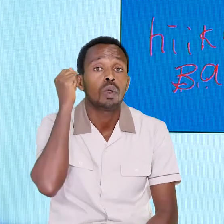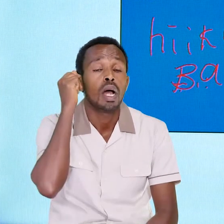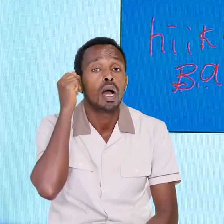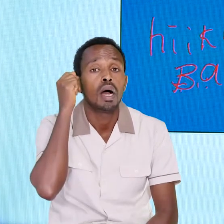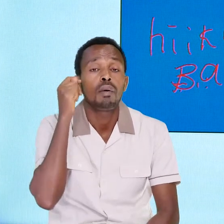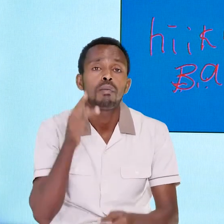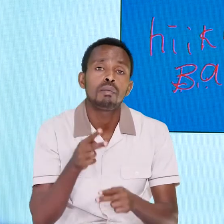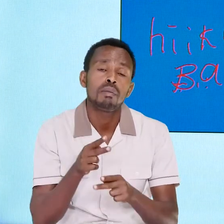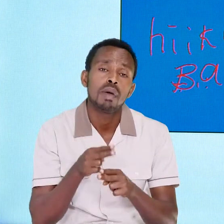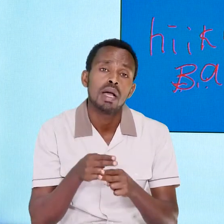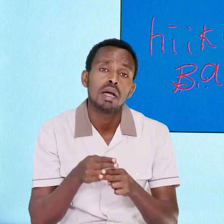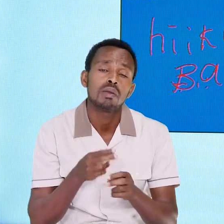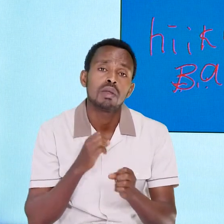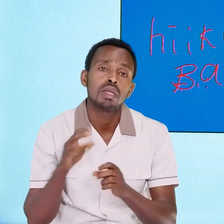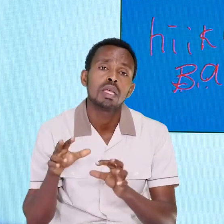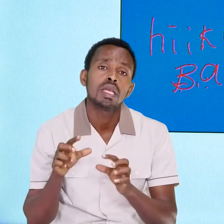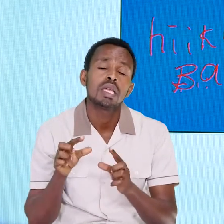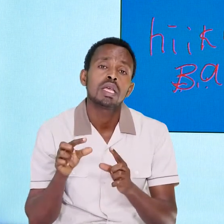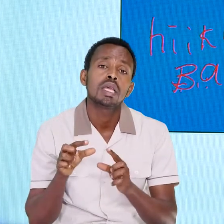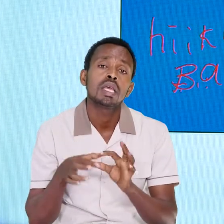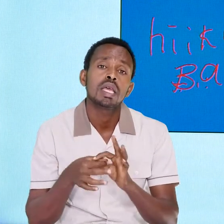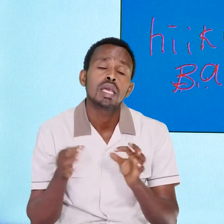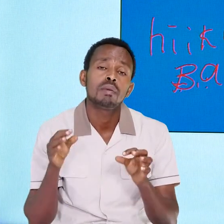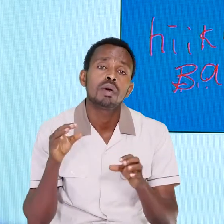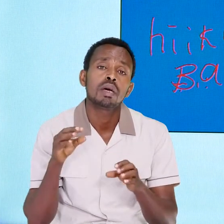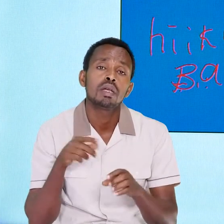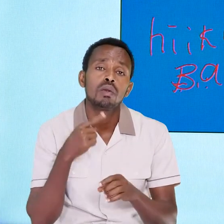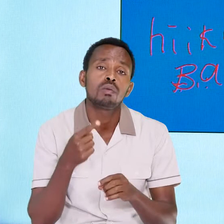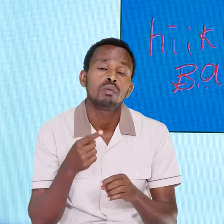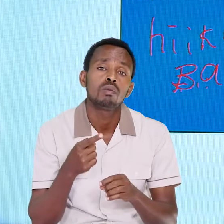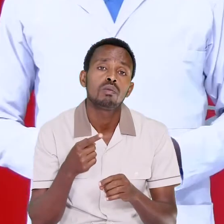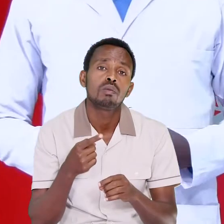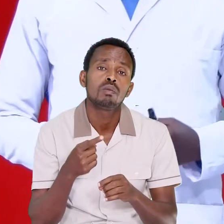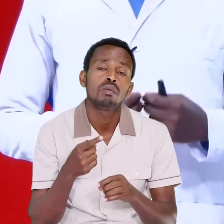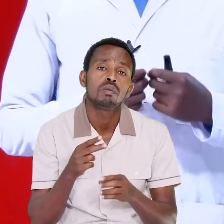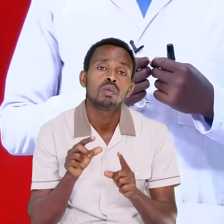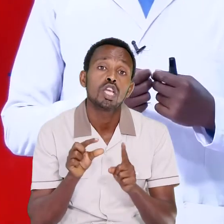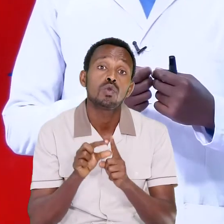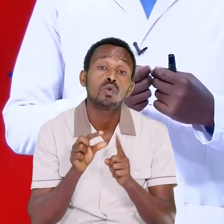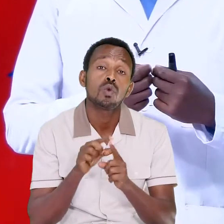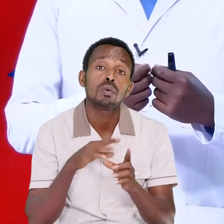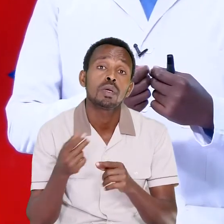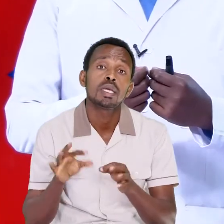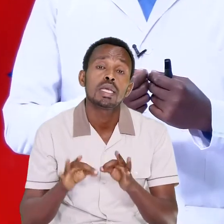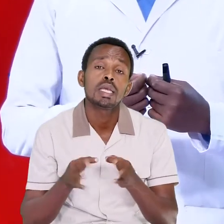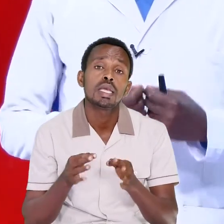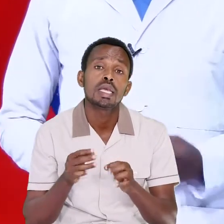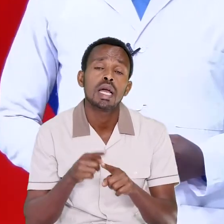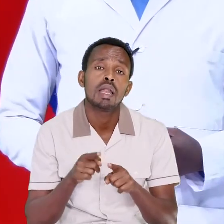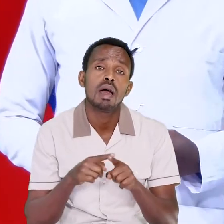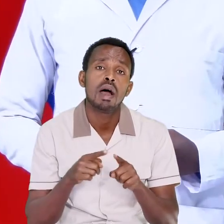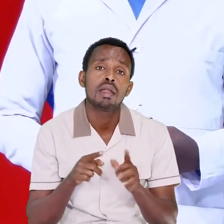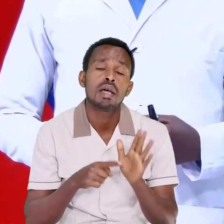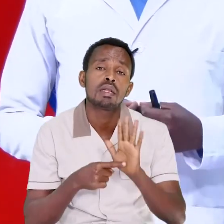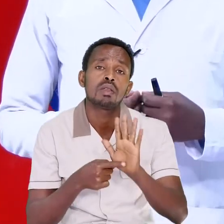tolaan maqaa bade hima jedhu kana keessatti jechoonni bade jedhaman kun hiika adda addaa argisiisu